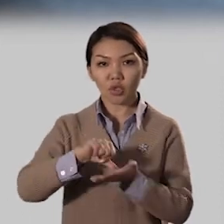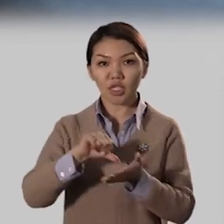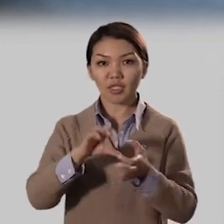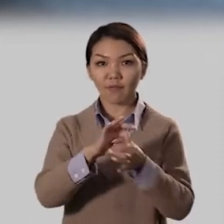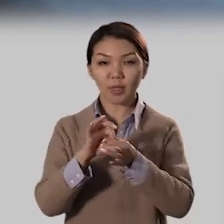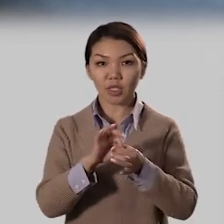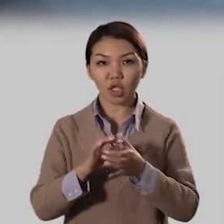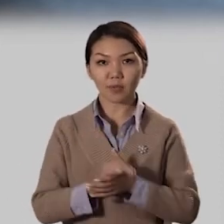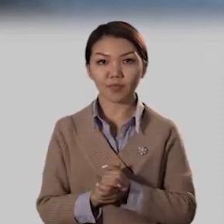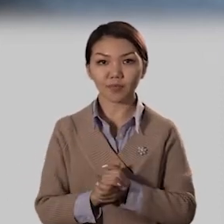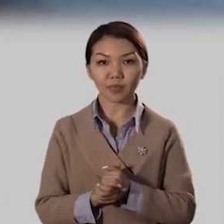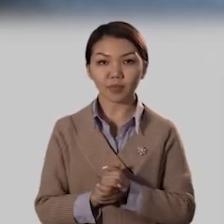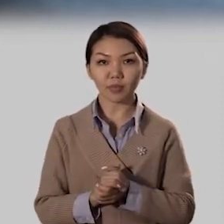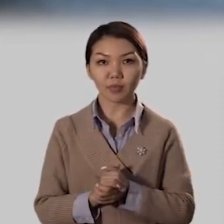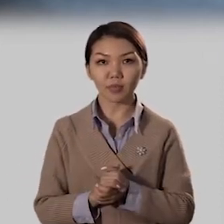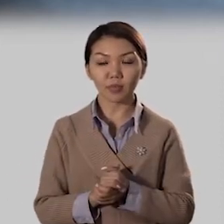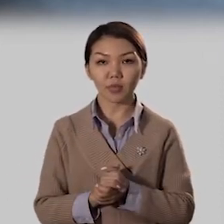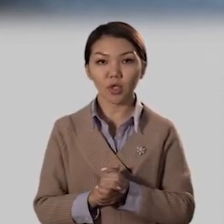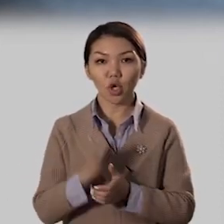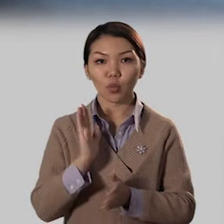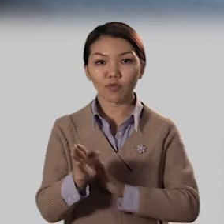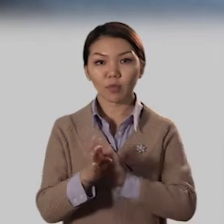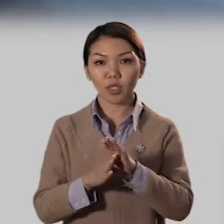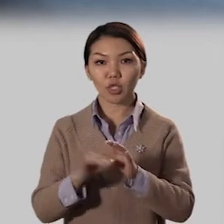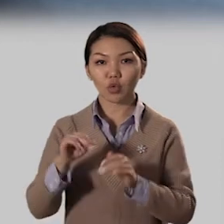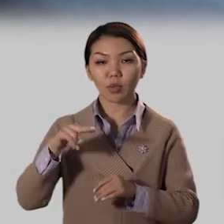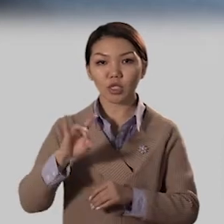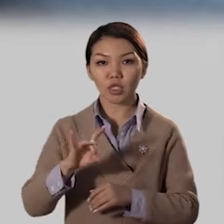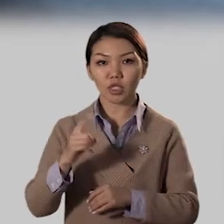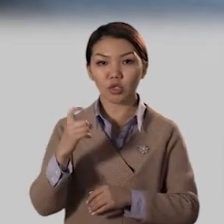существительных в упражнении 157